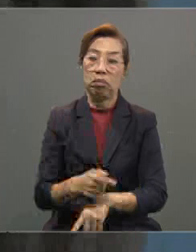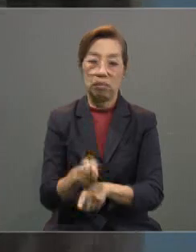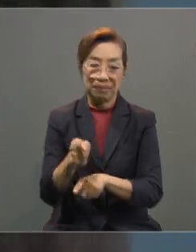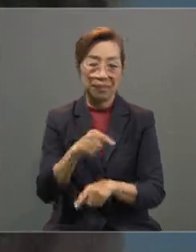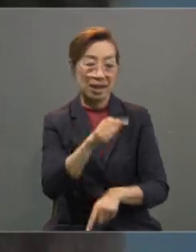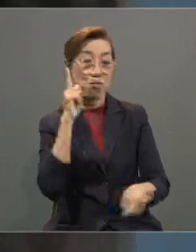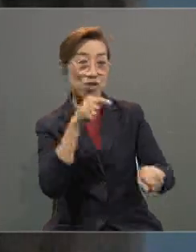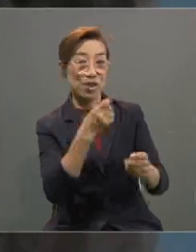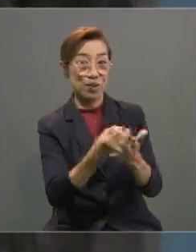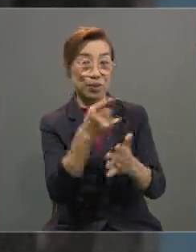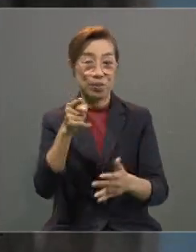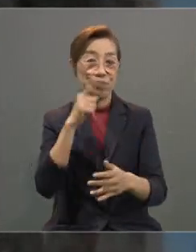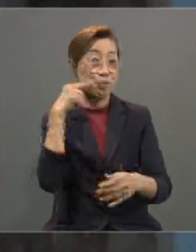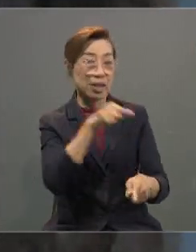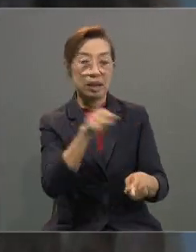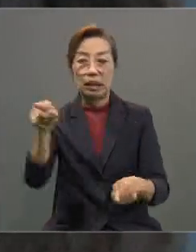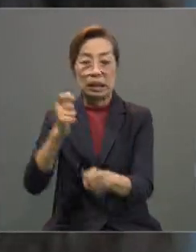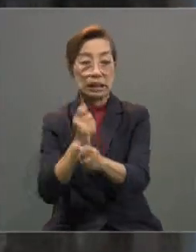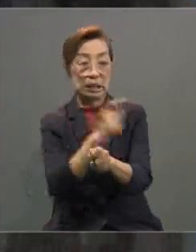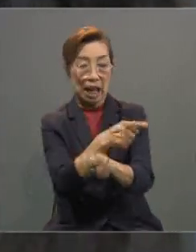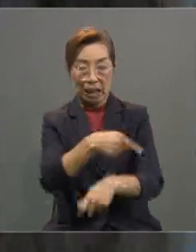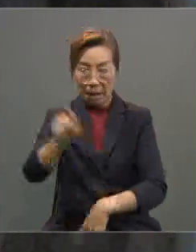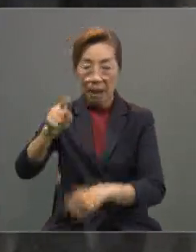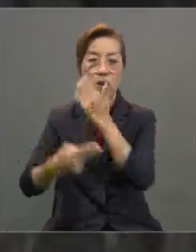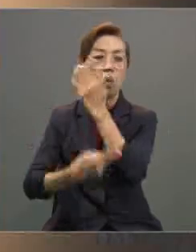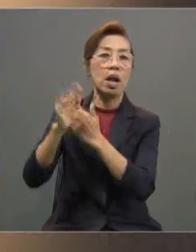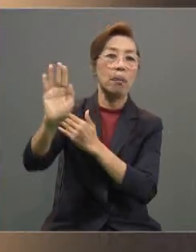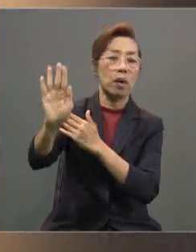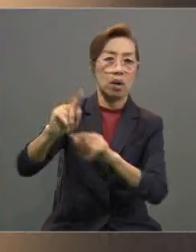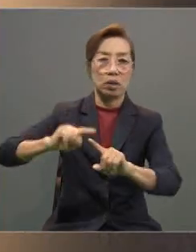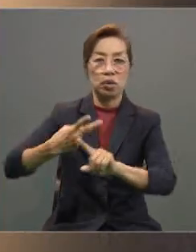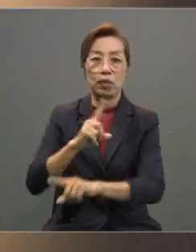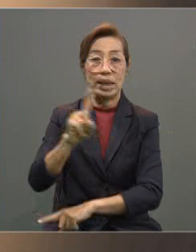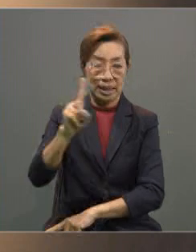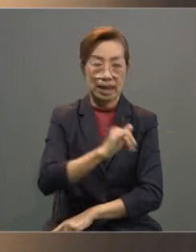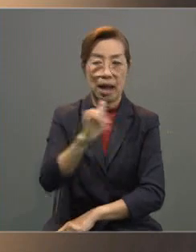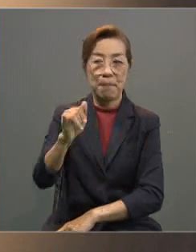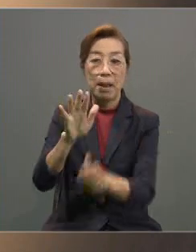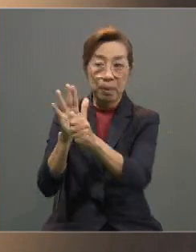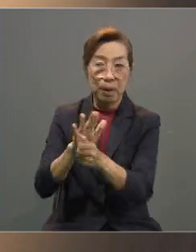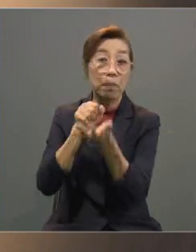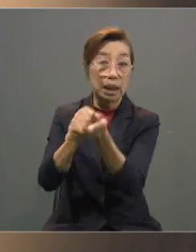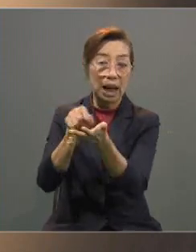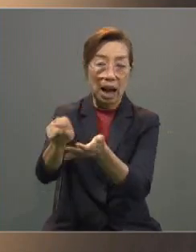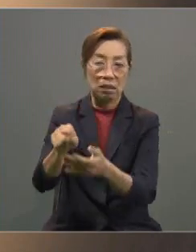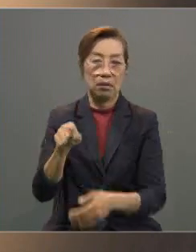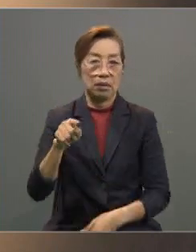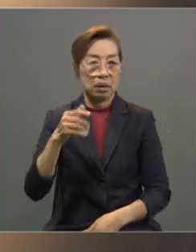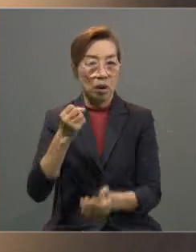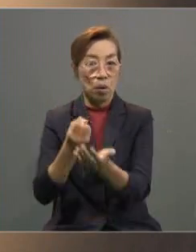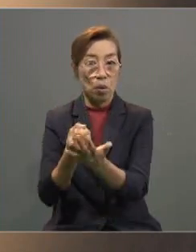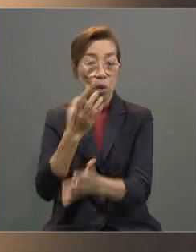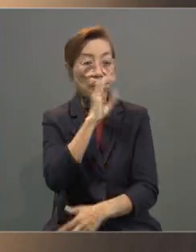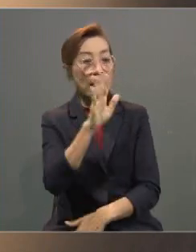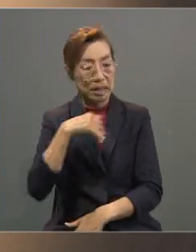ที่รีสอร์ทของเสียในพื้นที่ของจังหวัดอ่างทองเมื่อวันที่1กุมภาพันธ์ที่ผ่านมาค่ะโดยบอกนะคะว่าเดี๋ยวจะมีเพื่อนเนี่ยมาป